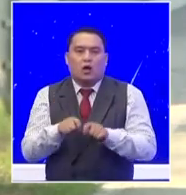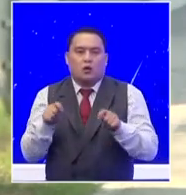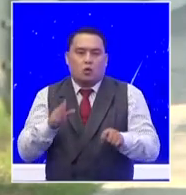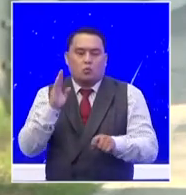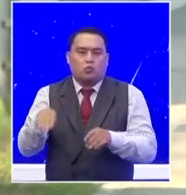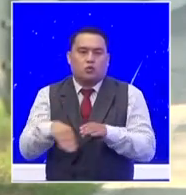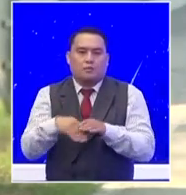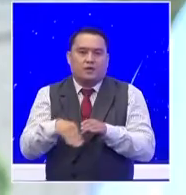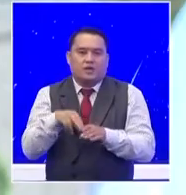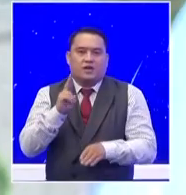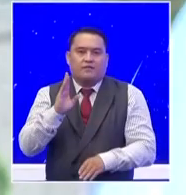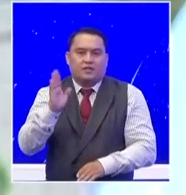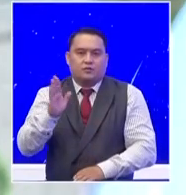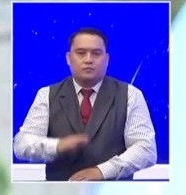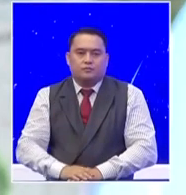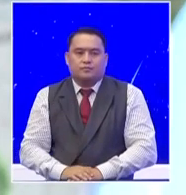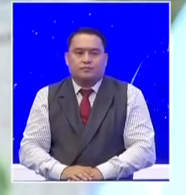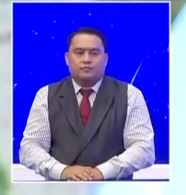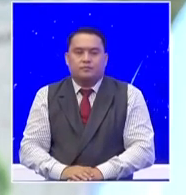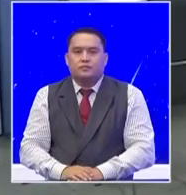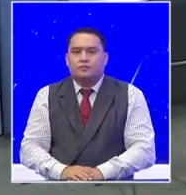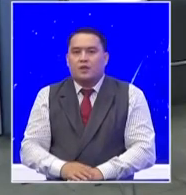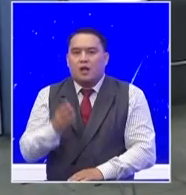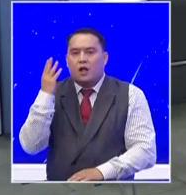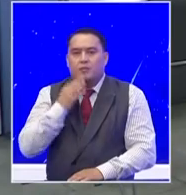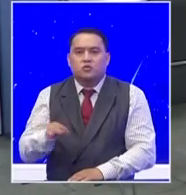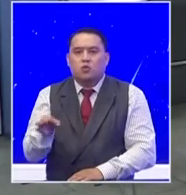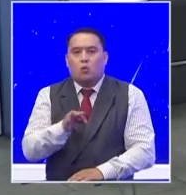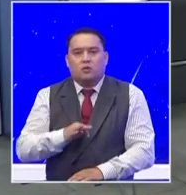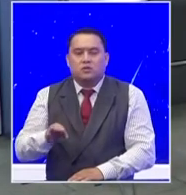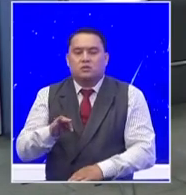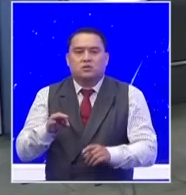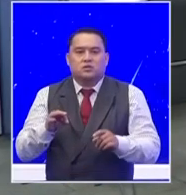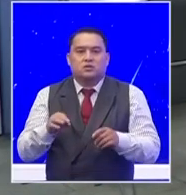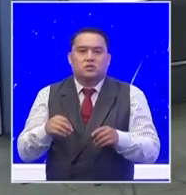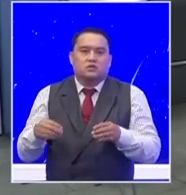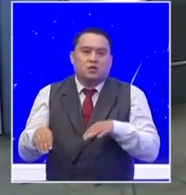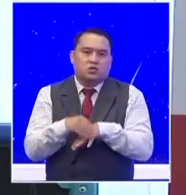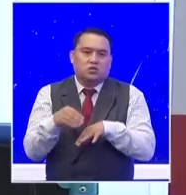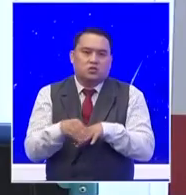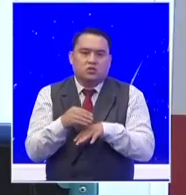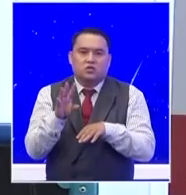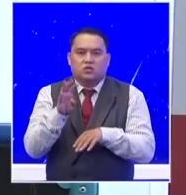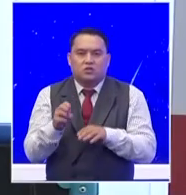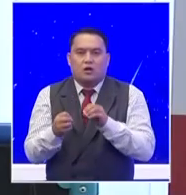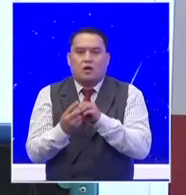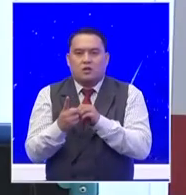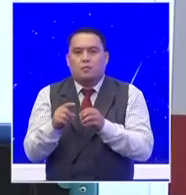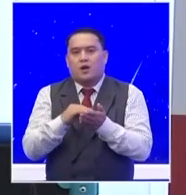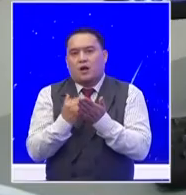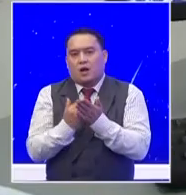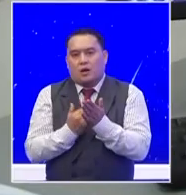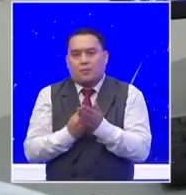будем копить на квартиру. С начала года в Алматинской области зарегистрировали брак 4811 пар. Им программа «Жас